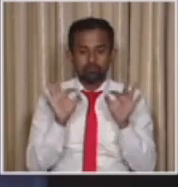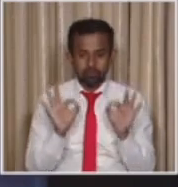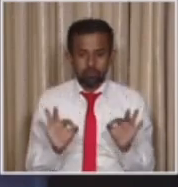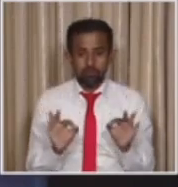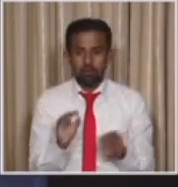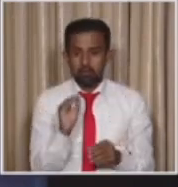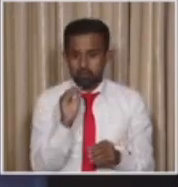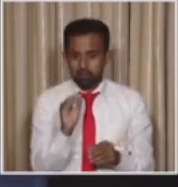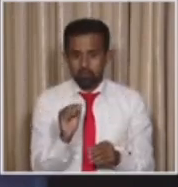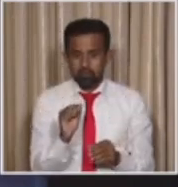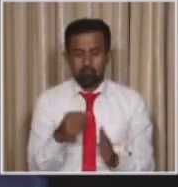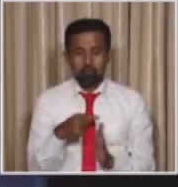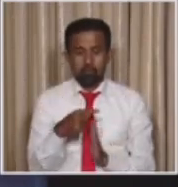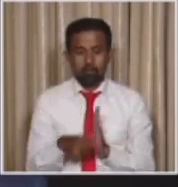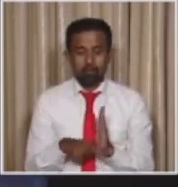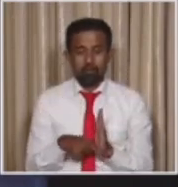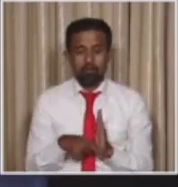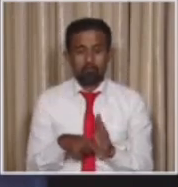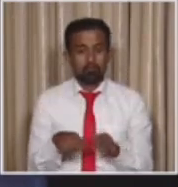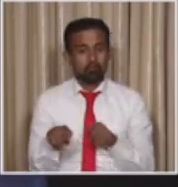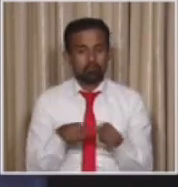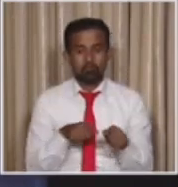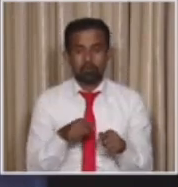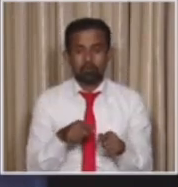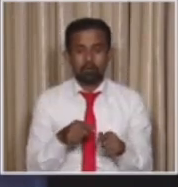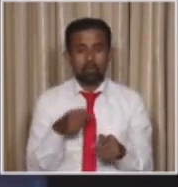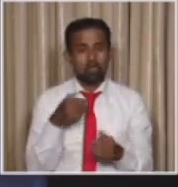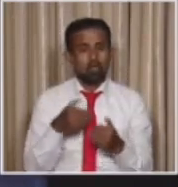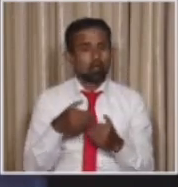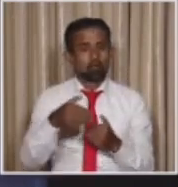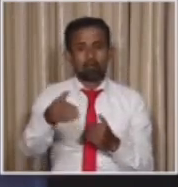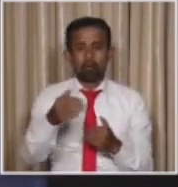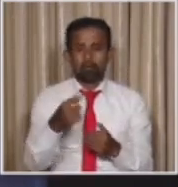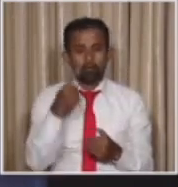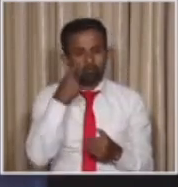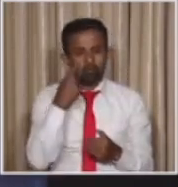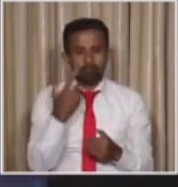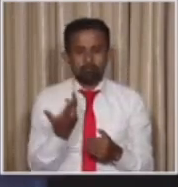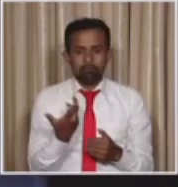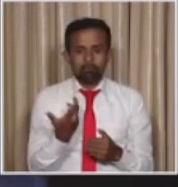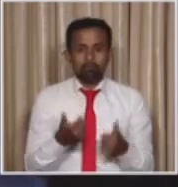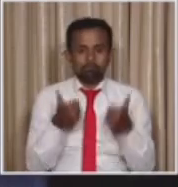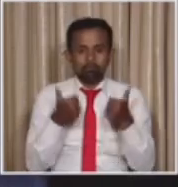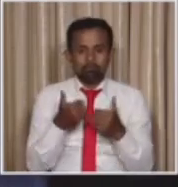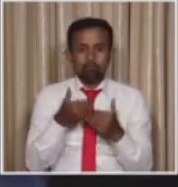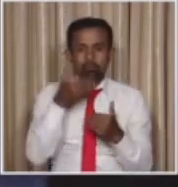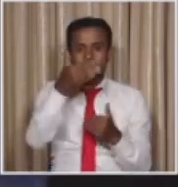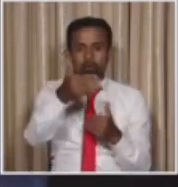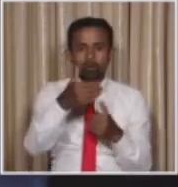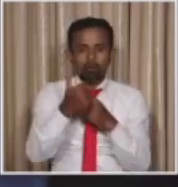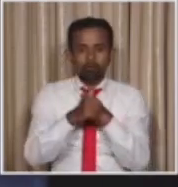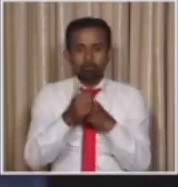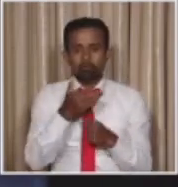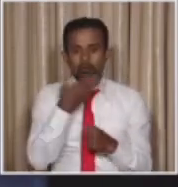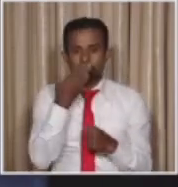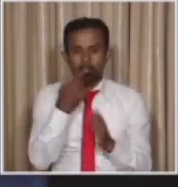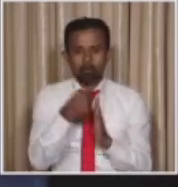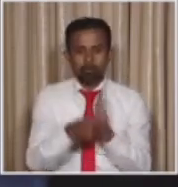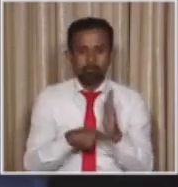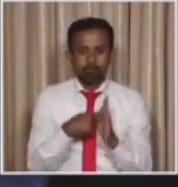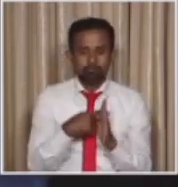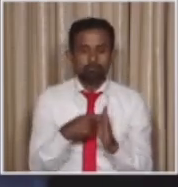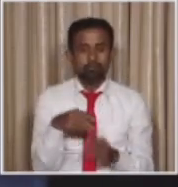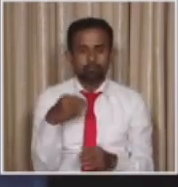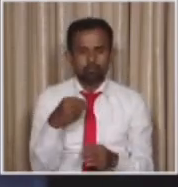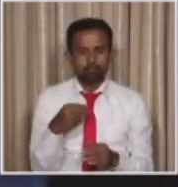එහෙම මේ රටේ මෙවැනි තත්ත්වයක් තව අවුරුදු ගණනාවකට දකින්නේ නැති හොඳ අනාගතයක් හදන්න තිබිච්ච රටක්. අපි මේ